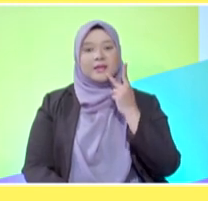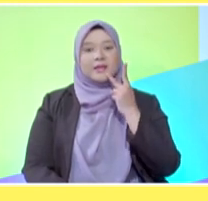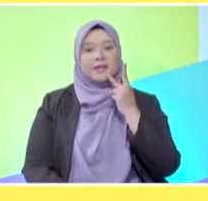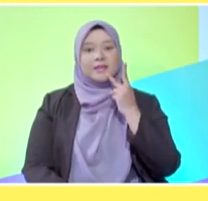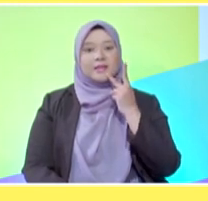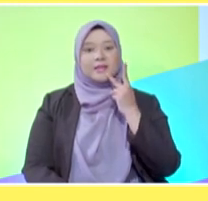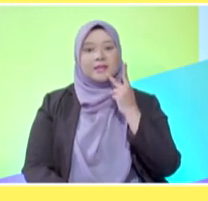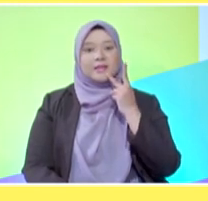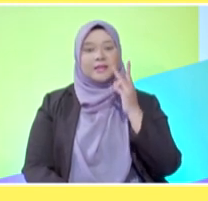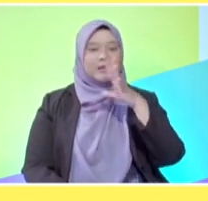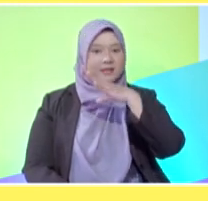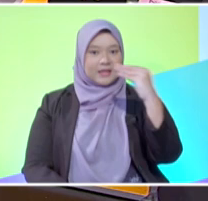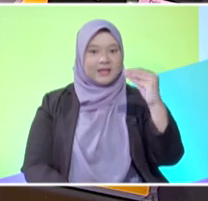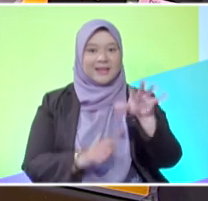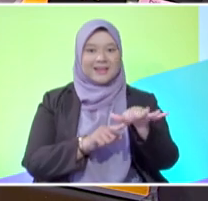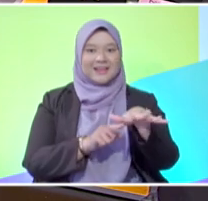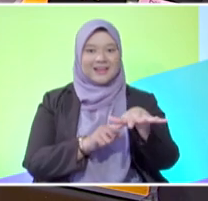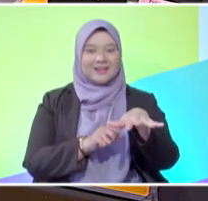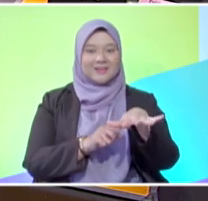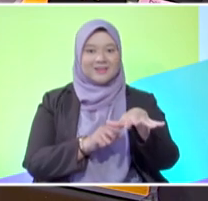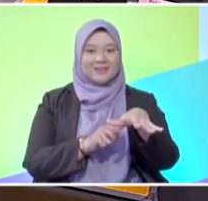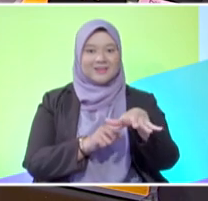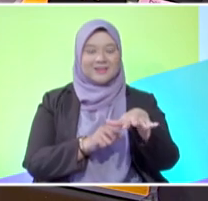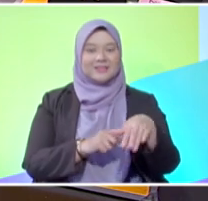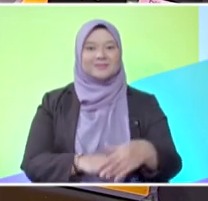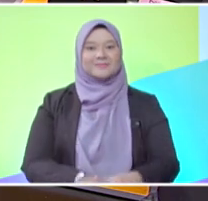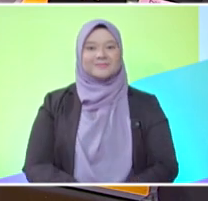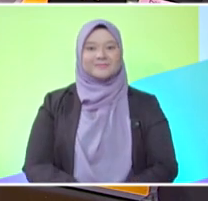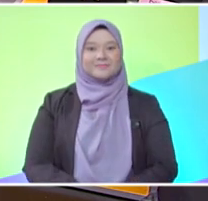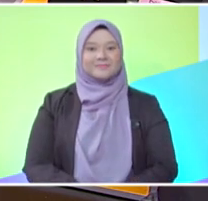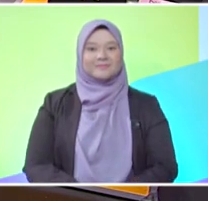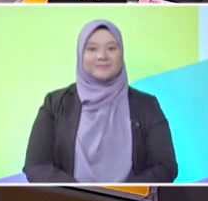keempat daun Oke Mari kita kenal